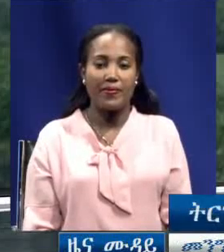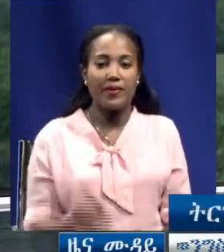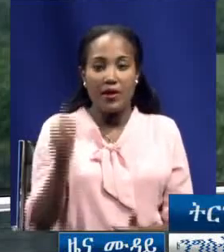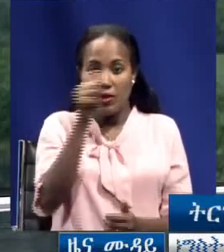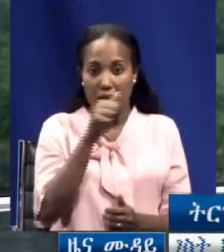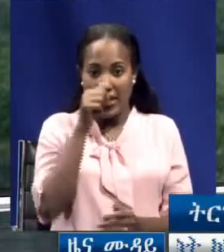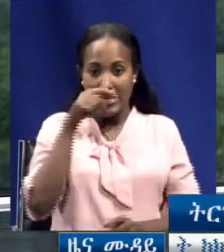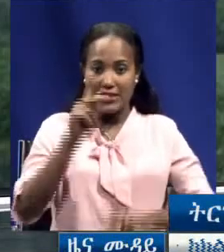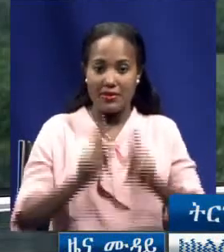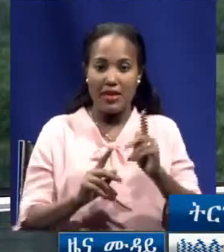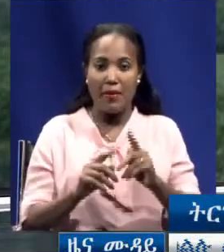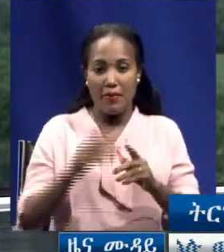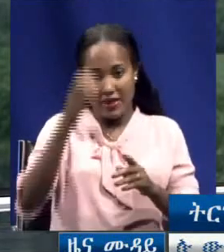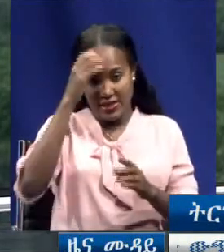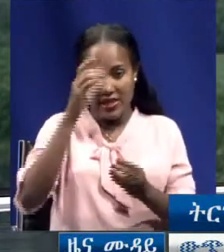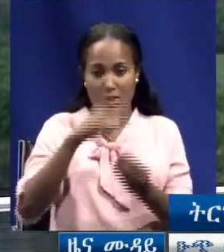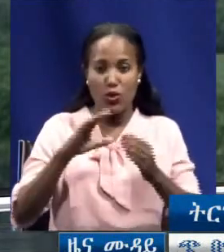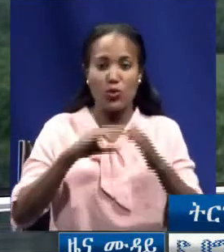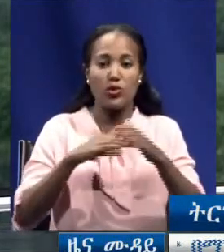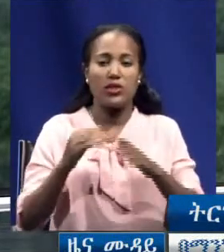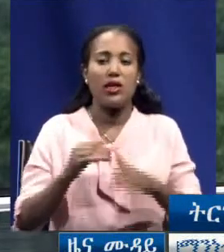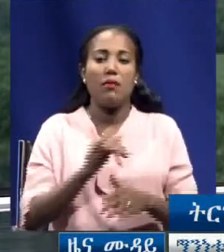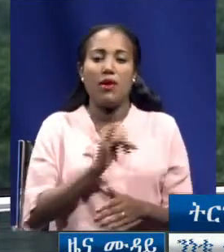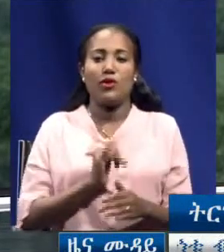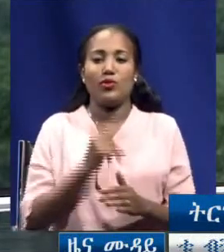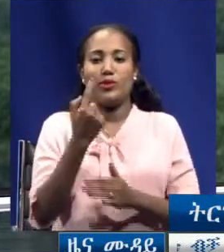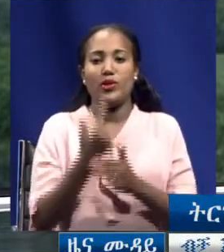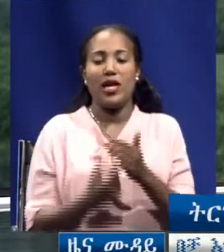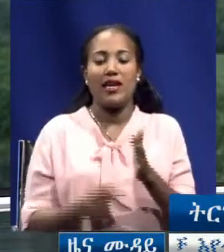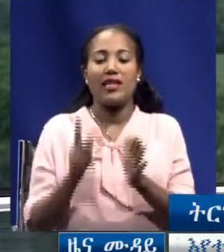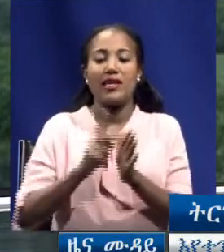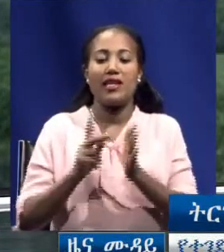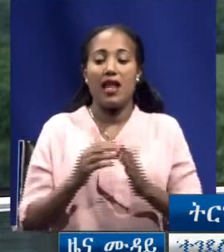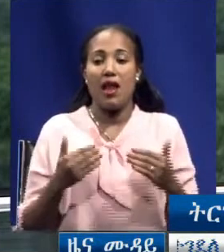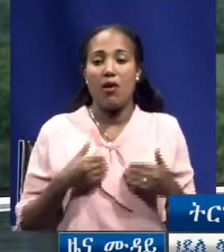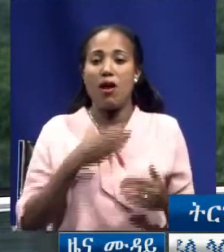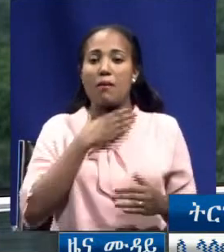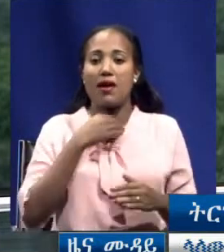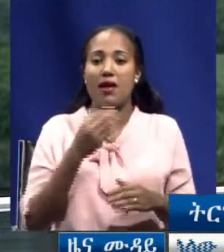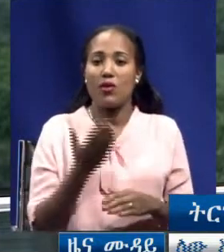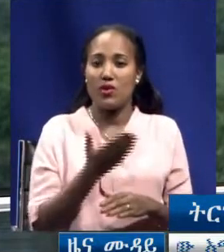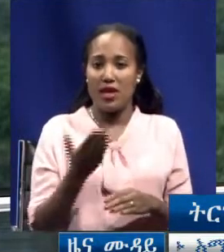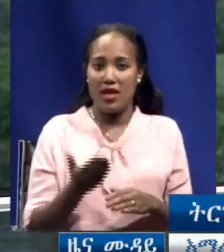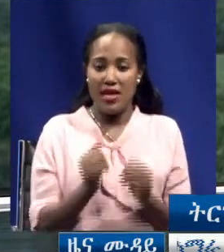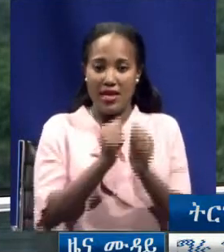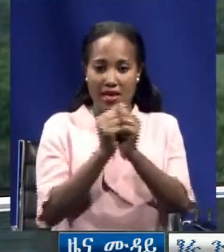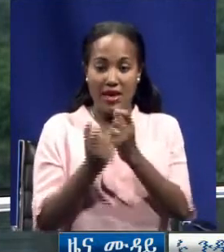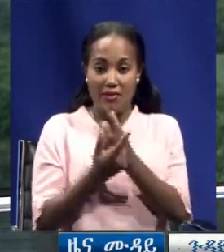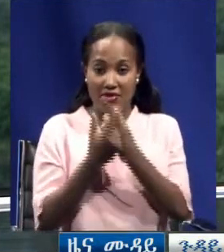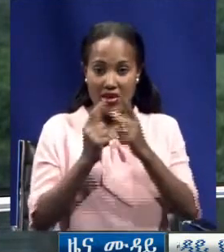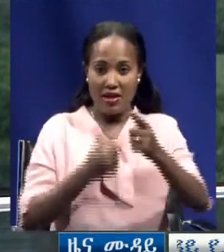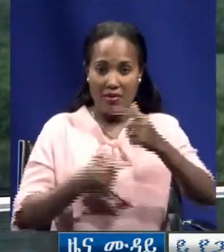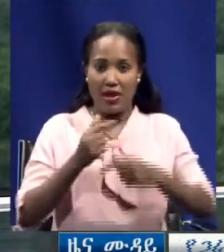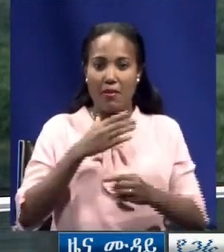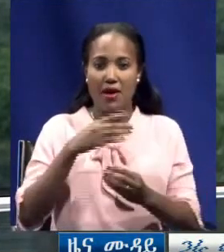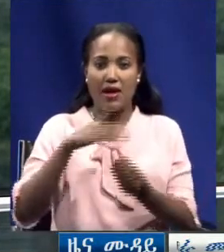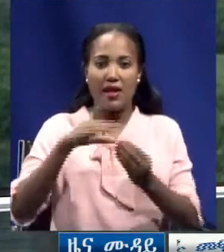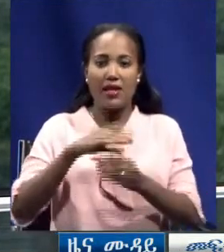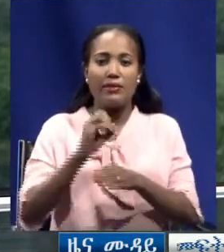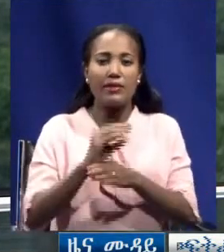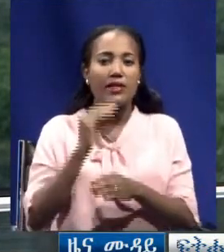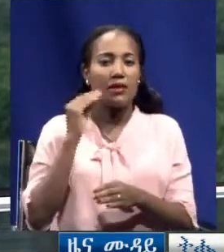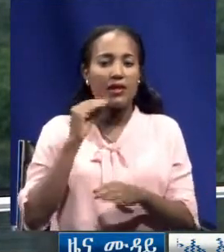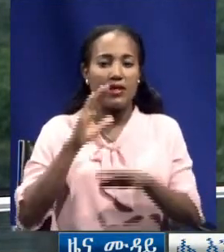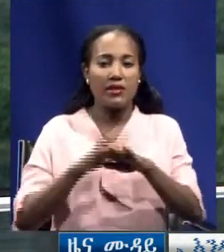የኢትዮጵያ ህዝብና መንግስት ከክልሉ ውጪ በማንነቱ ብቻ እየተገደለ ላለው አማራ ጉዳይ የጋራ መፍትሄ እንዲያመጣ የአማራ ክልል ምክር